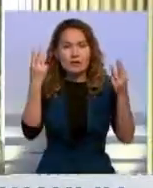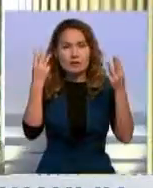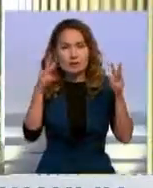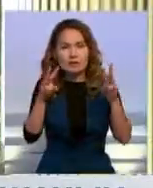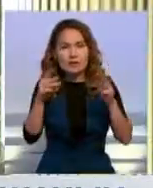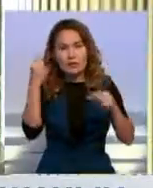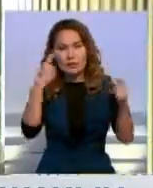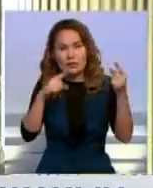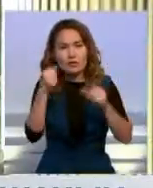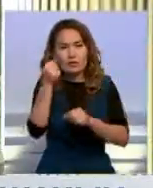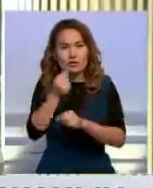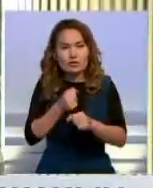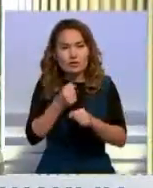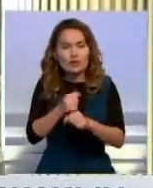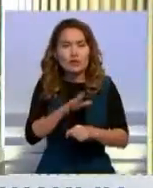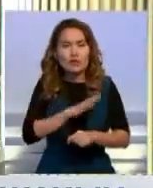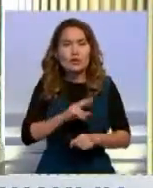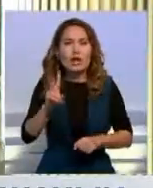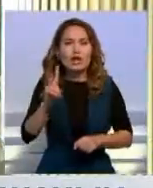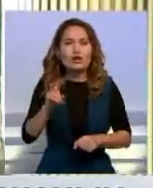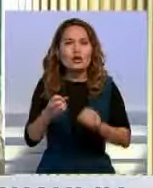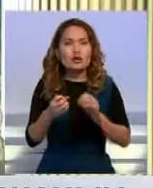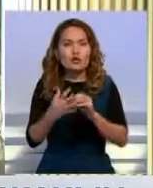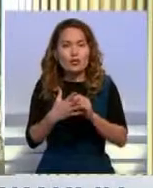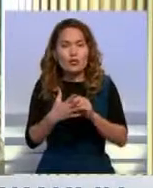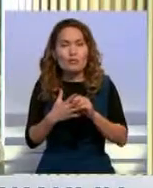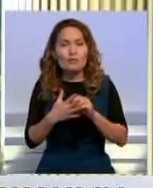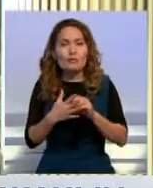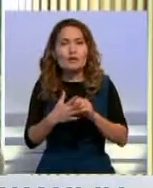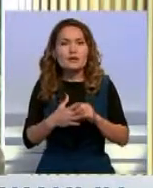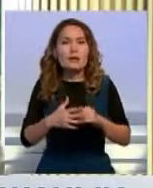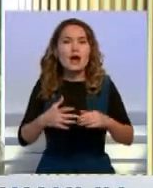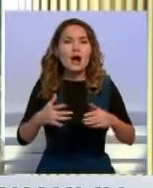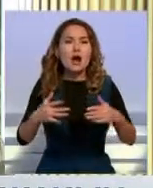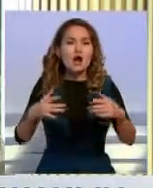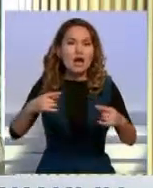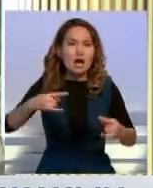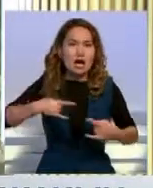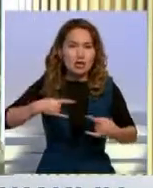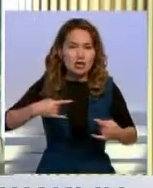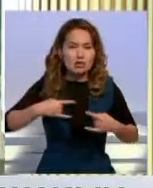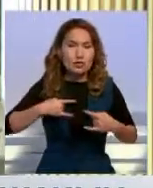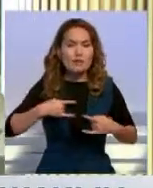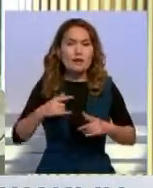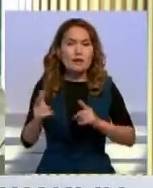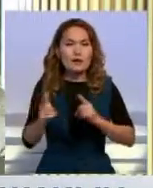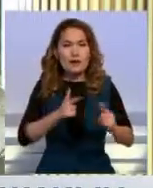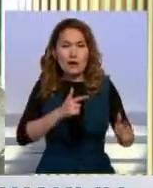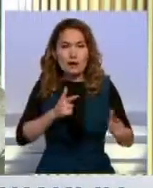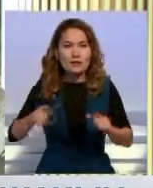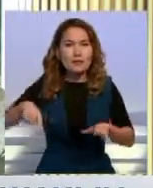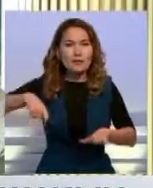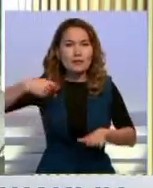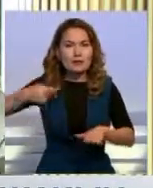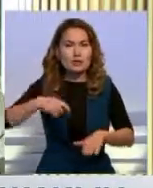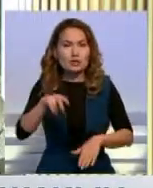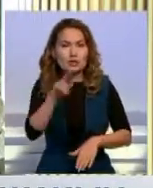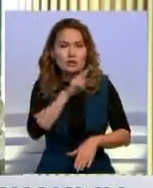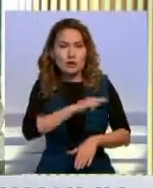өздері жасап атыр. 215 костюм. Оның бәрін біздің тігінші соны өздері тігіп атыр.